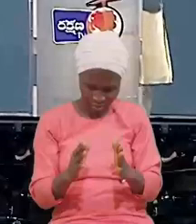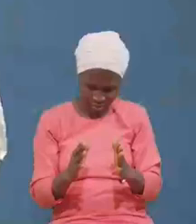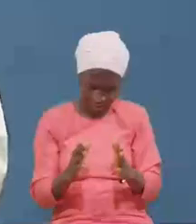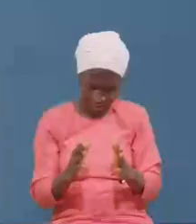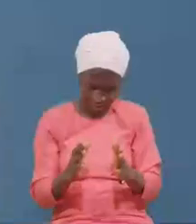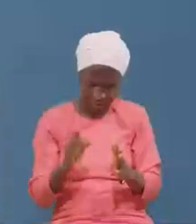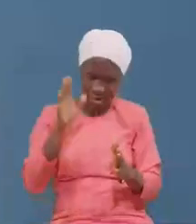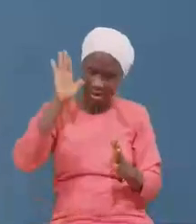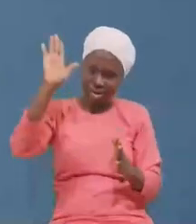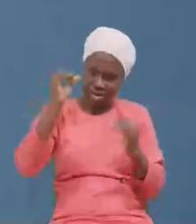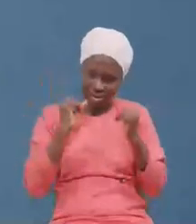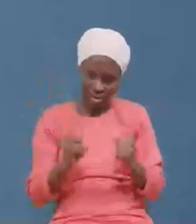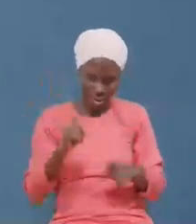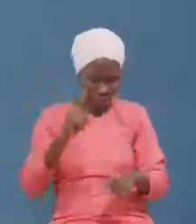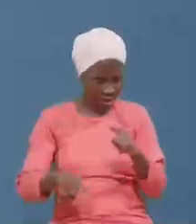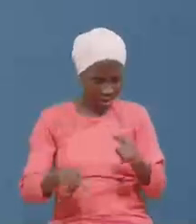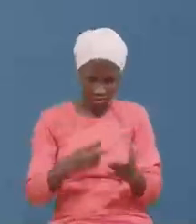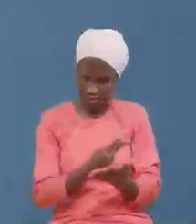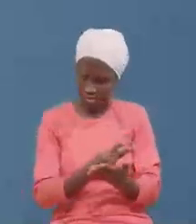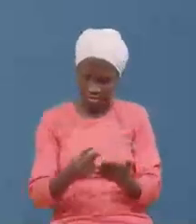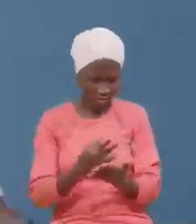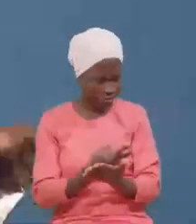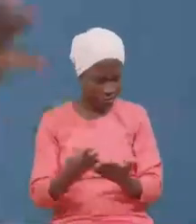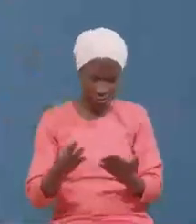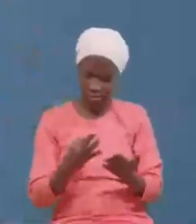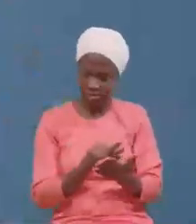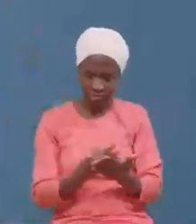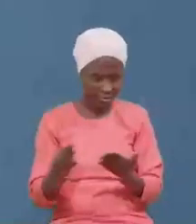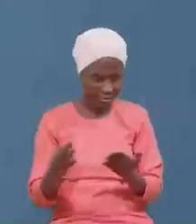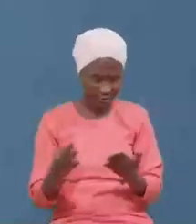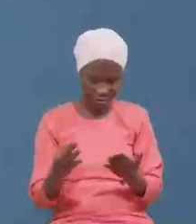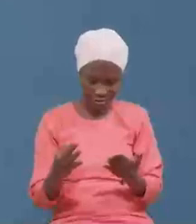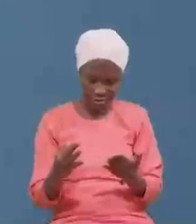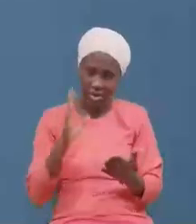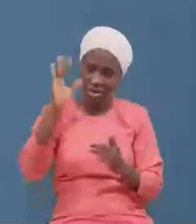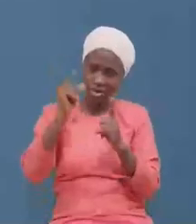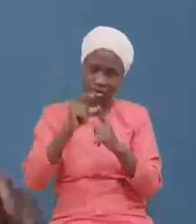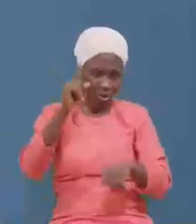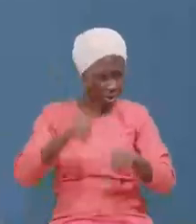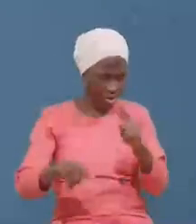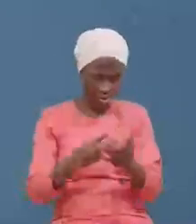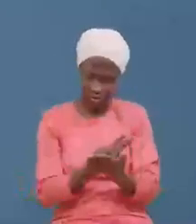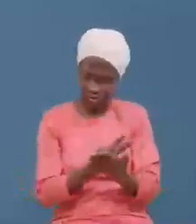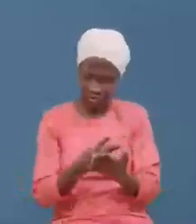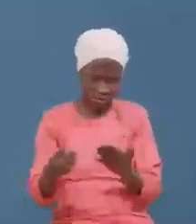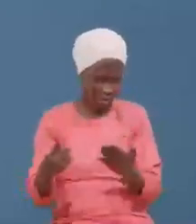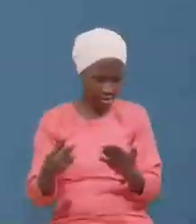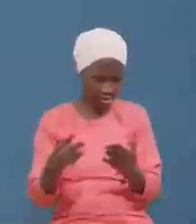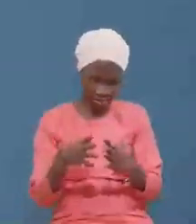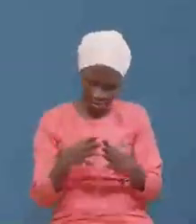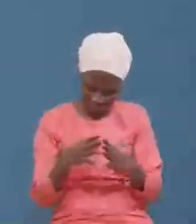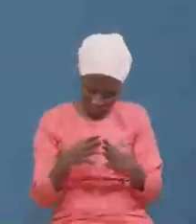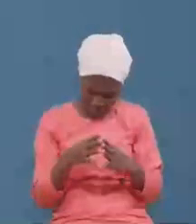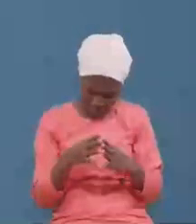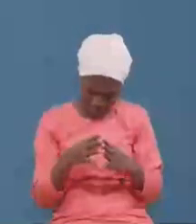Sa puissance ne peut jamais faillir. Sa parole ne peut jamais faillir.